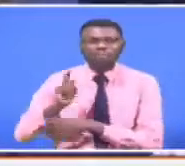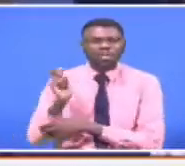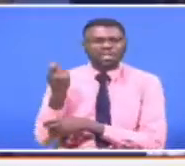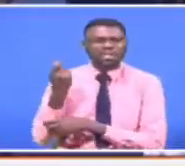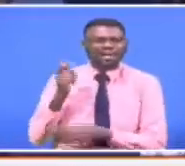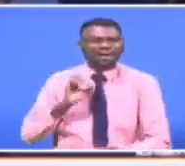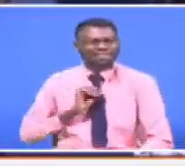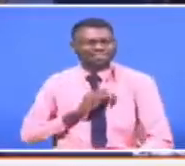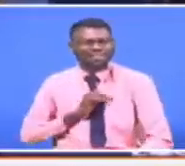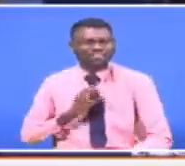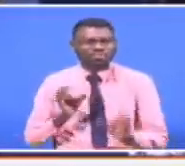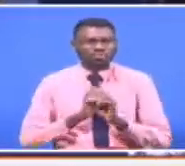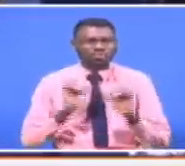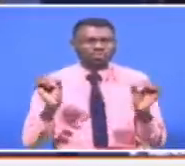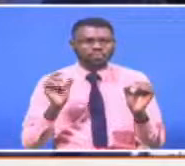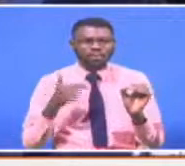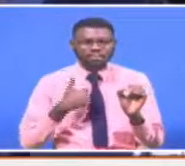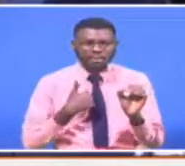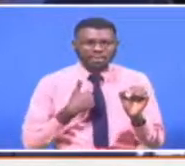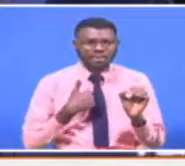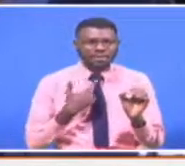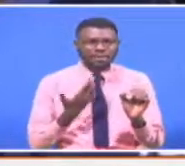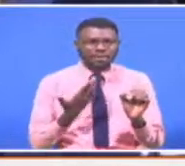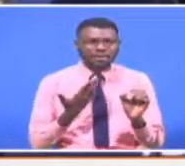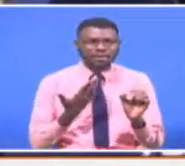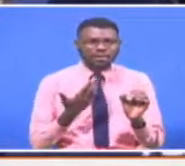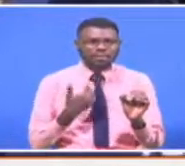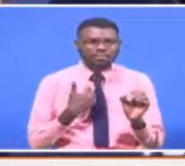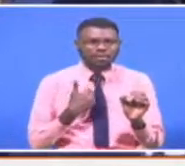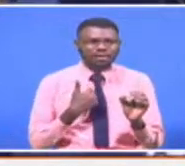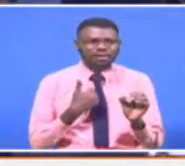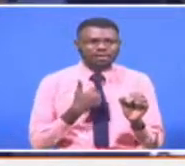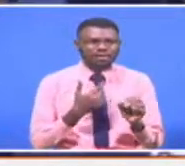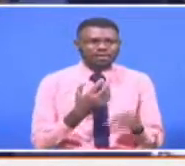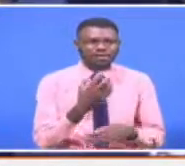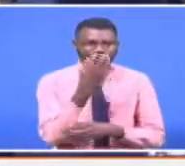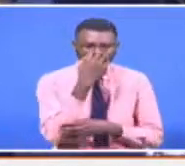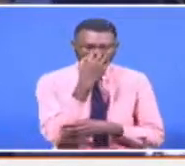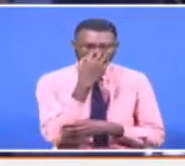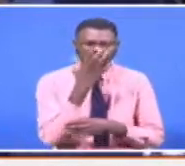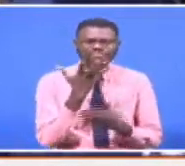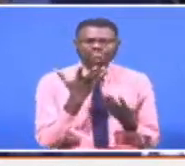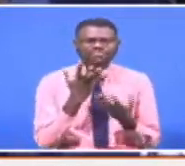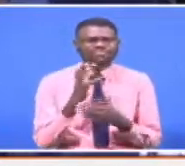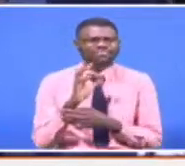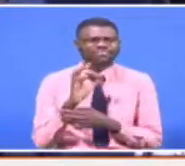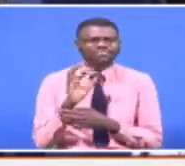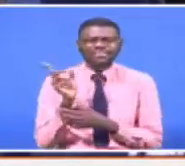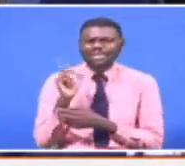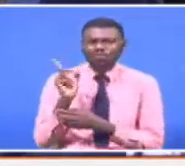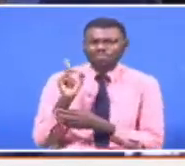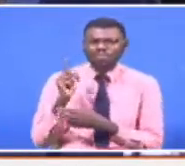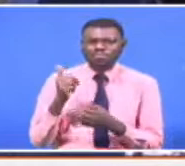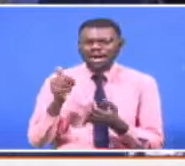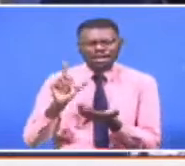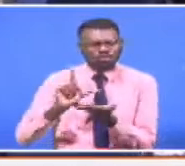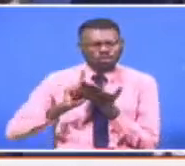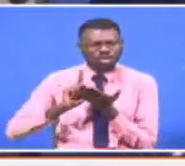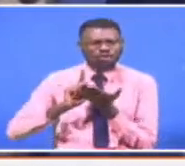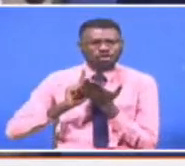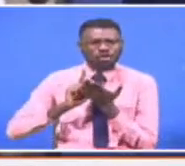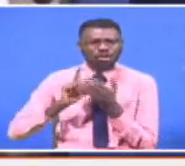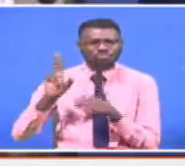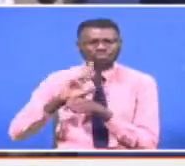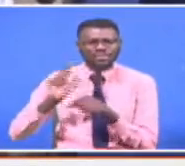Mimi nimesema, nimesoma na loan. Ruto amesoma na loan. Kashagu amesoma na loan. Sisi